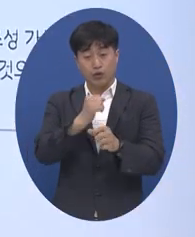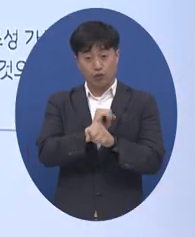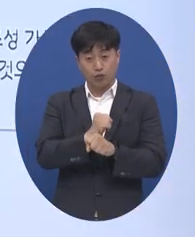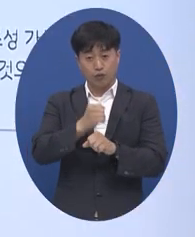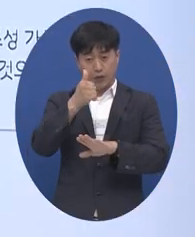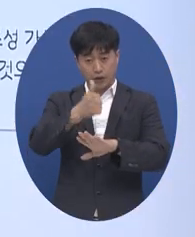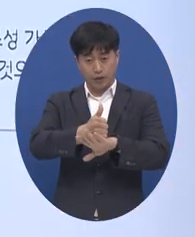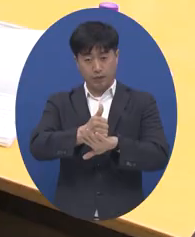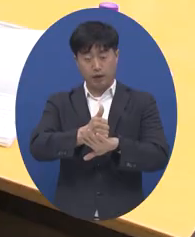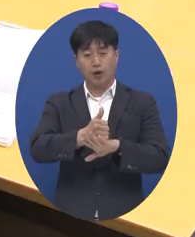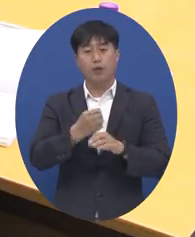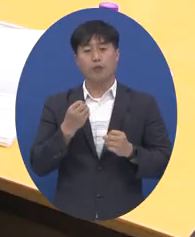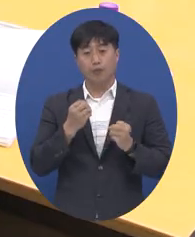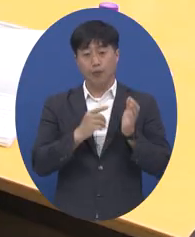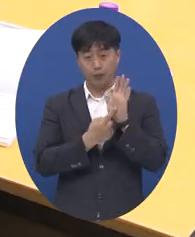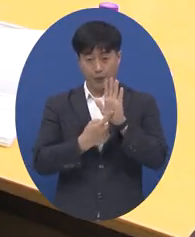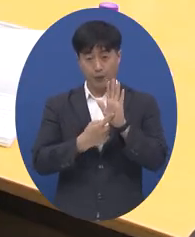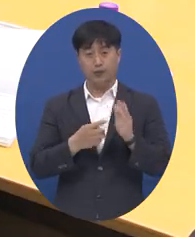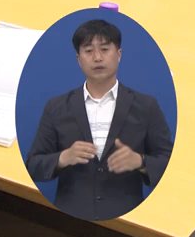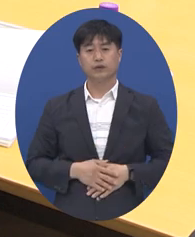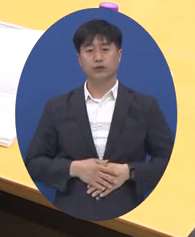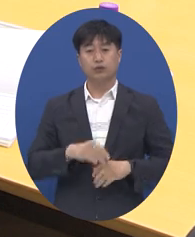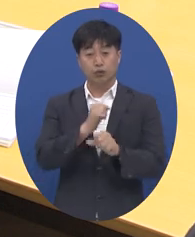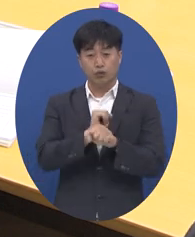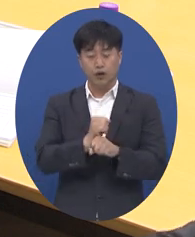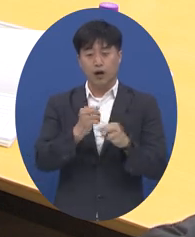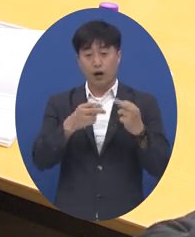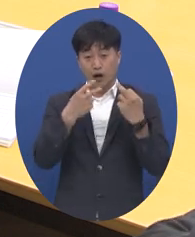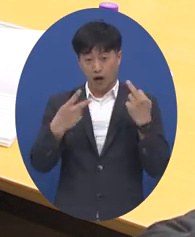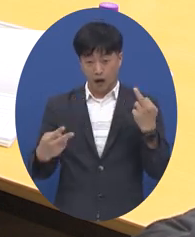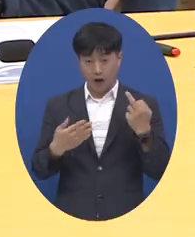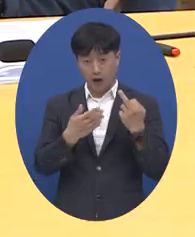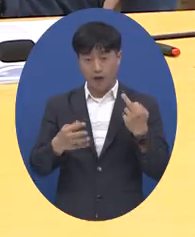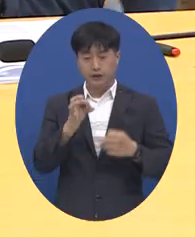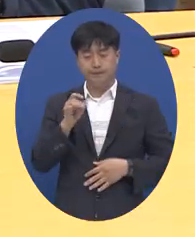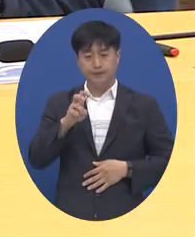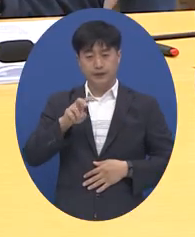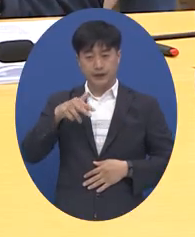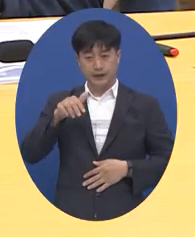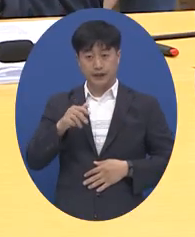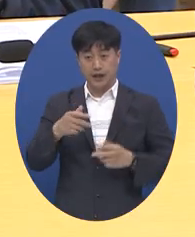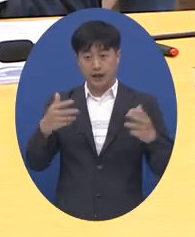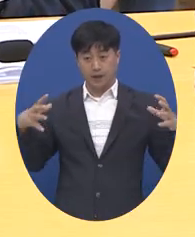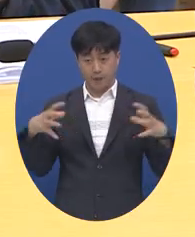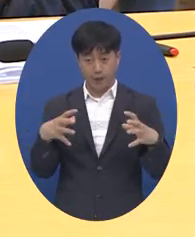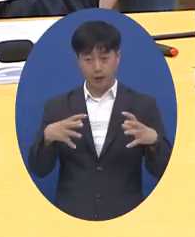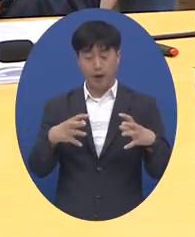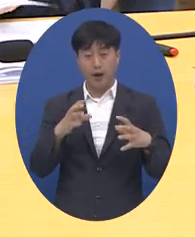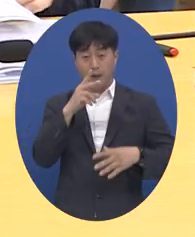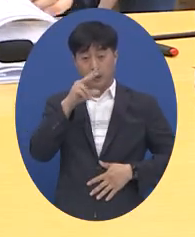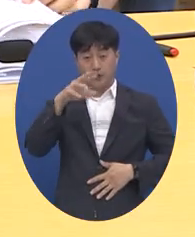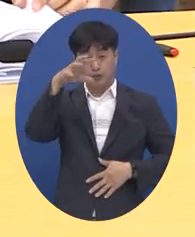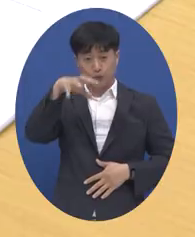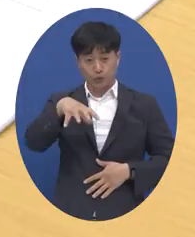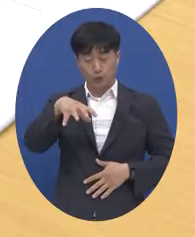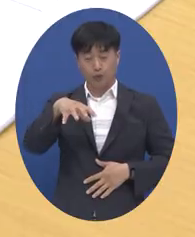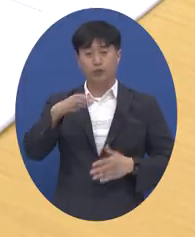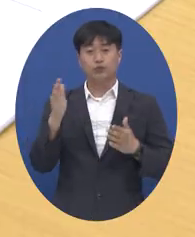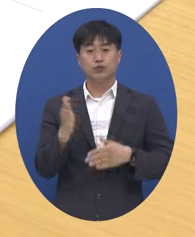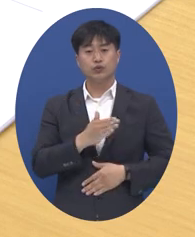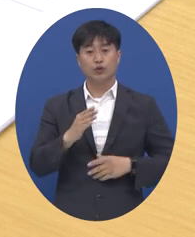최종 보고회를 개최했습니다. 연구는 한강과 임진강이 합류하는 파주 탄현면 만우리